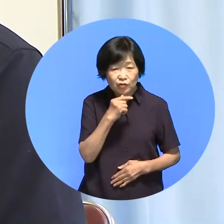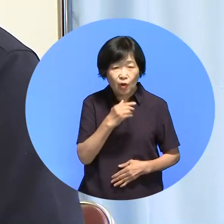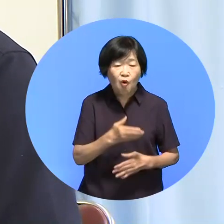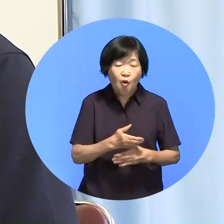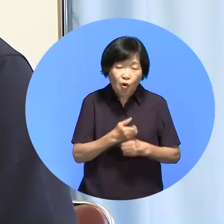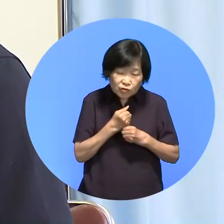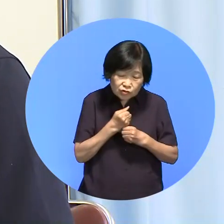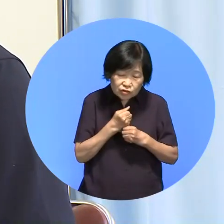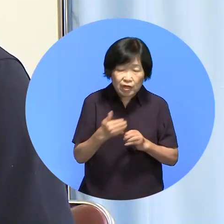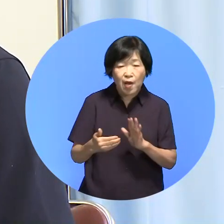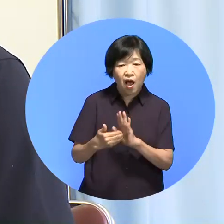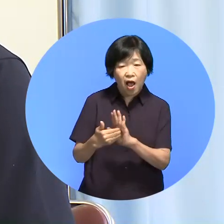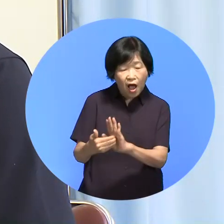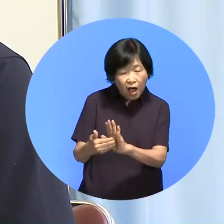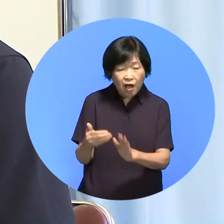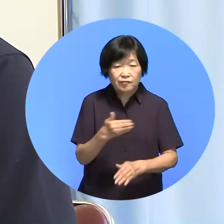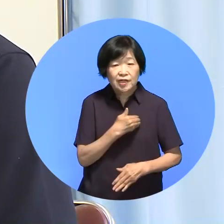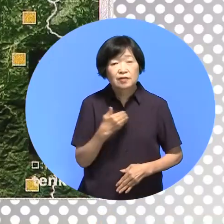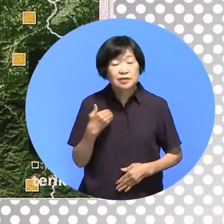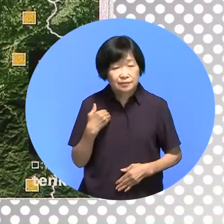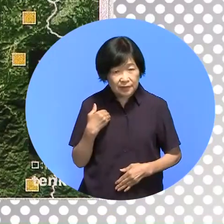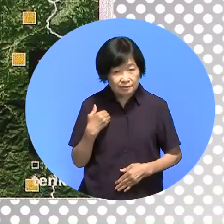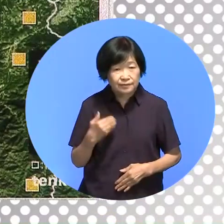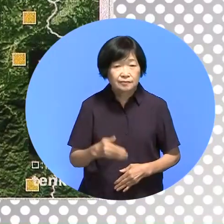防げそうなことも多いですね。 そうですね。